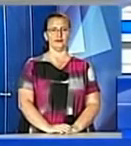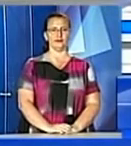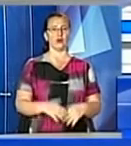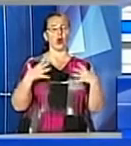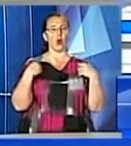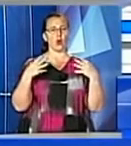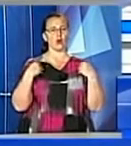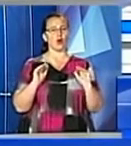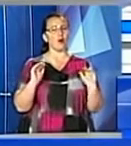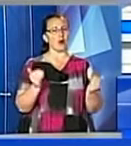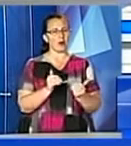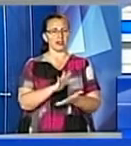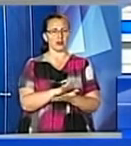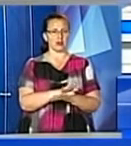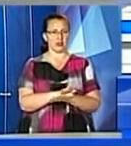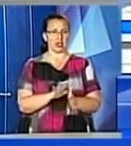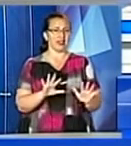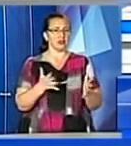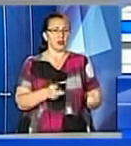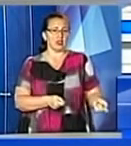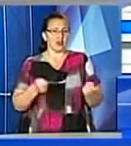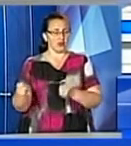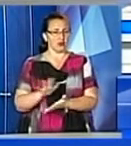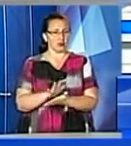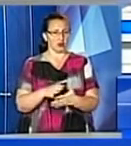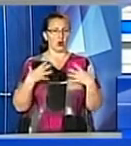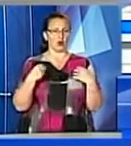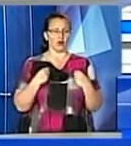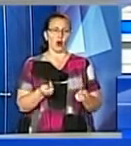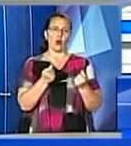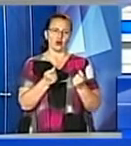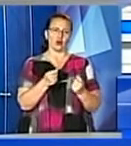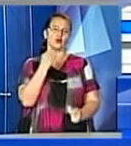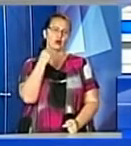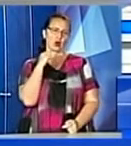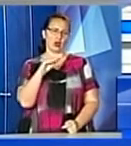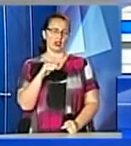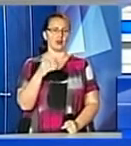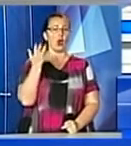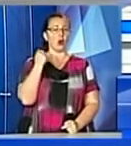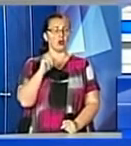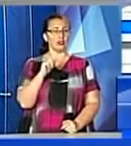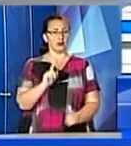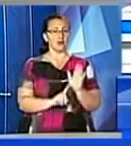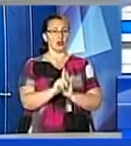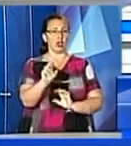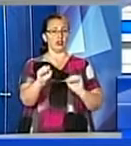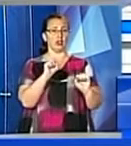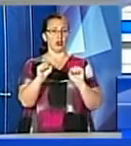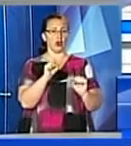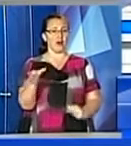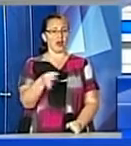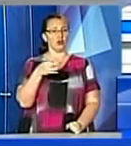У Львові поменшало сміття. Ситуація з вивозом відходів зі Львова трохи поліпшилася, коли за координацію роботи взялася